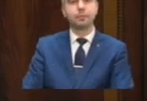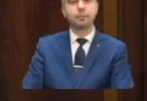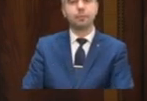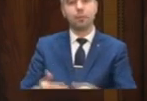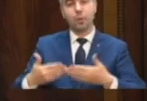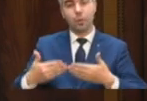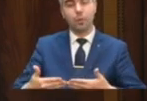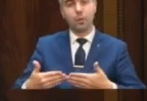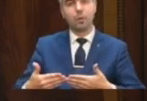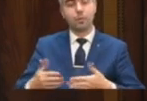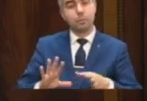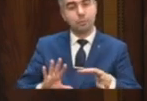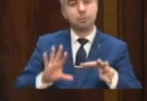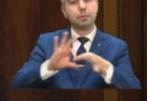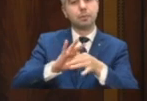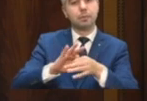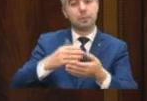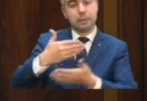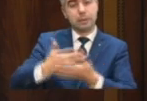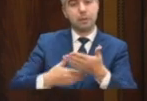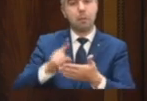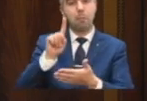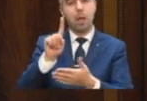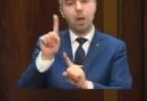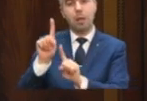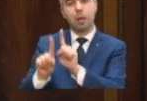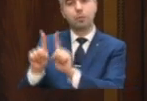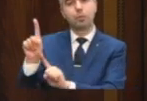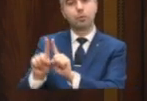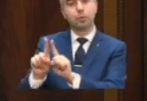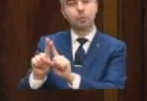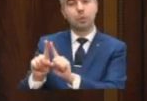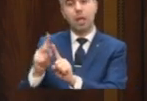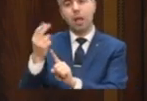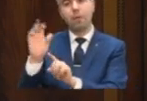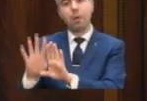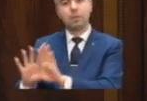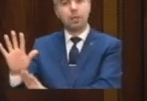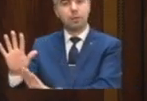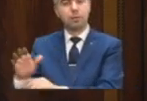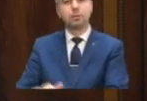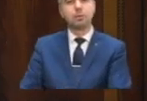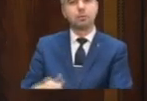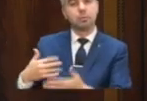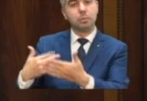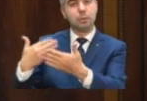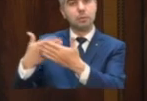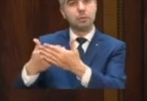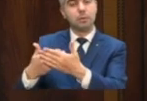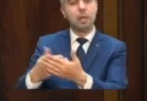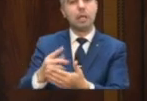خلال إبرام 111 اتفاقية منذ 2015 قمنا بإعادة هيكلة أكثر